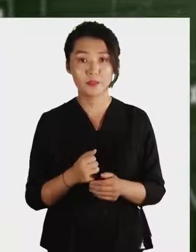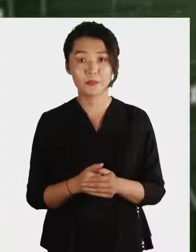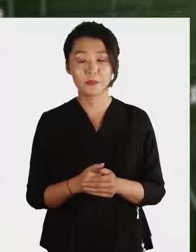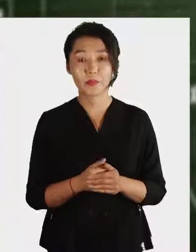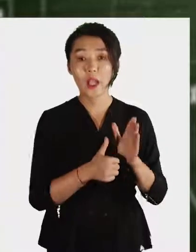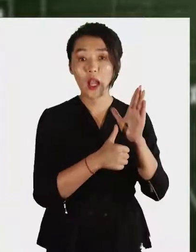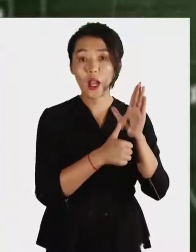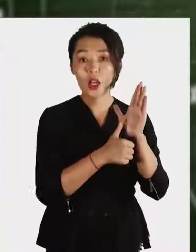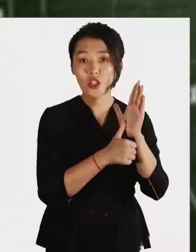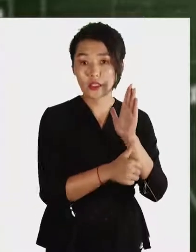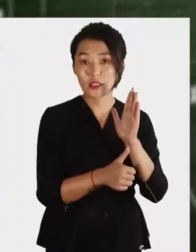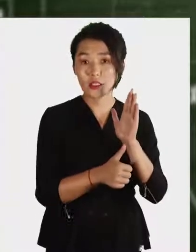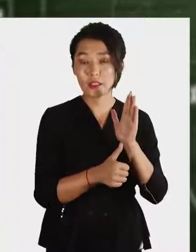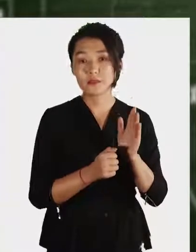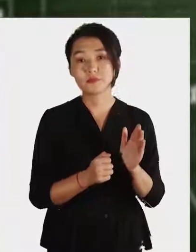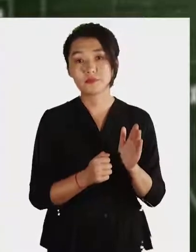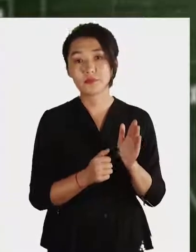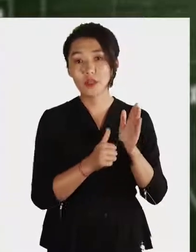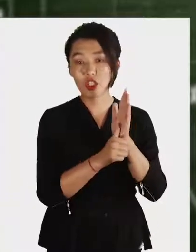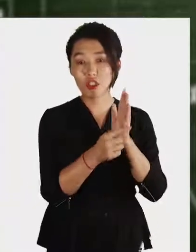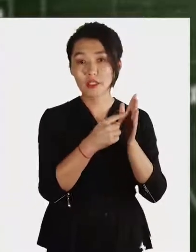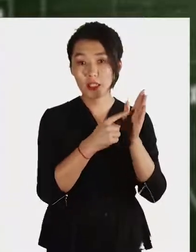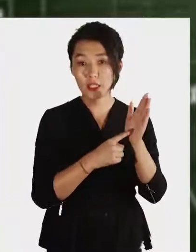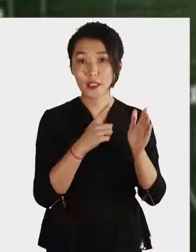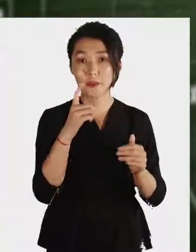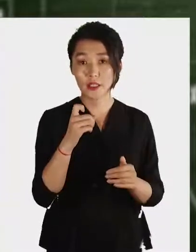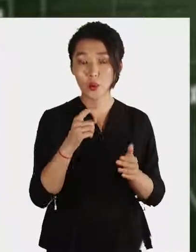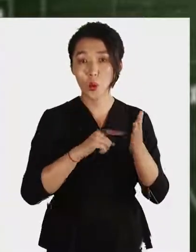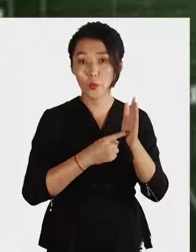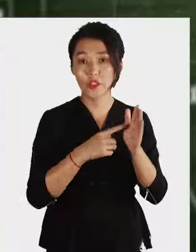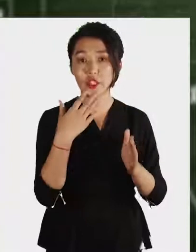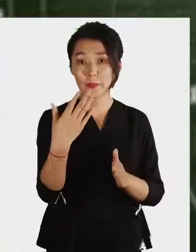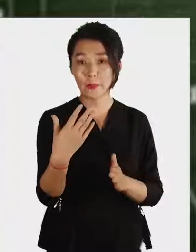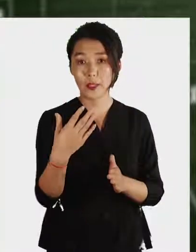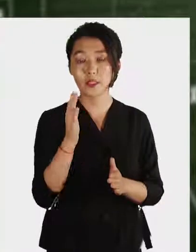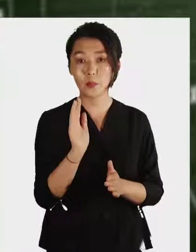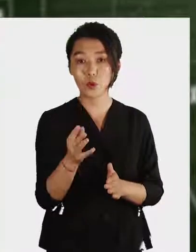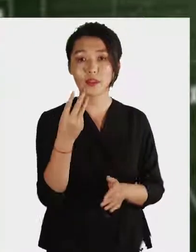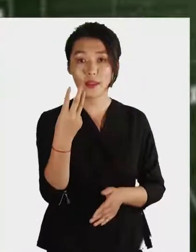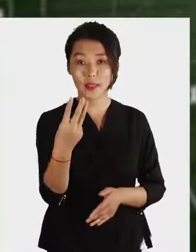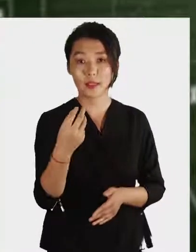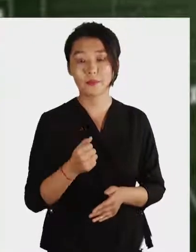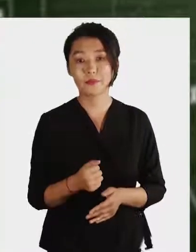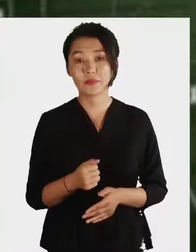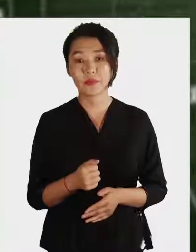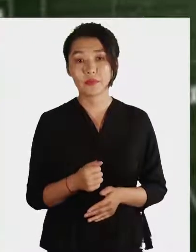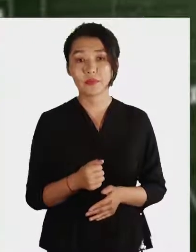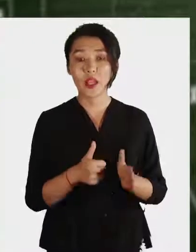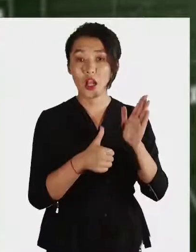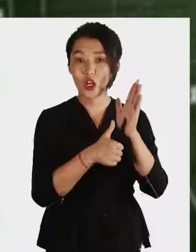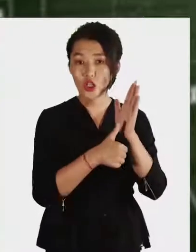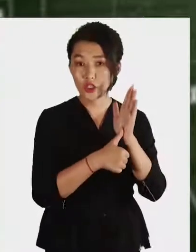От 65% 60 делим на 100, умножаем на 5. Будет 3. И